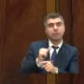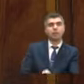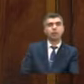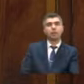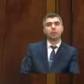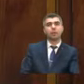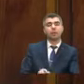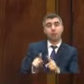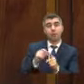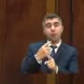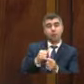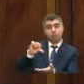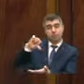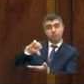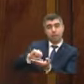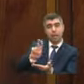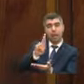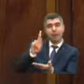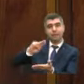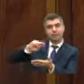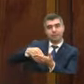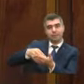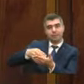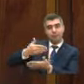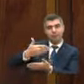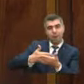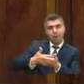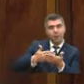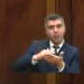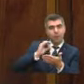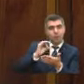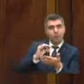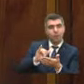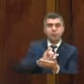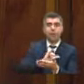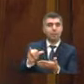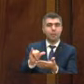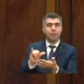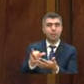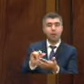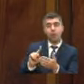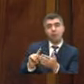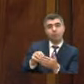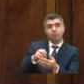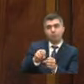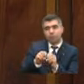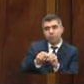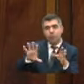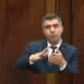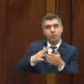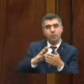تنزيل ميثاق لا تمركز الإداري، ولا سيما من خلال تفعيم تصاميم المديرية المرجعية ونقل الاختصاصات. بقات